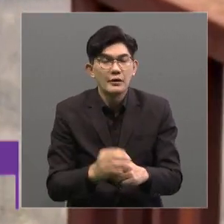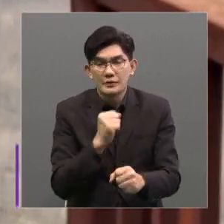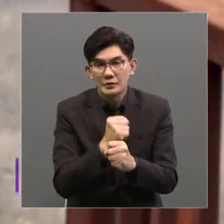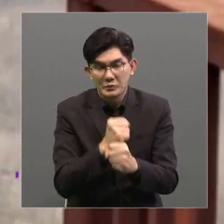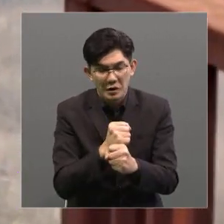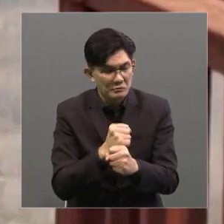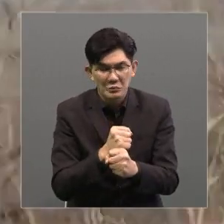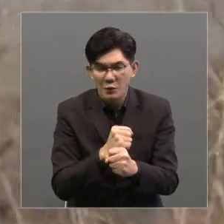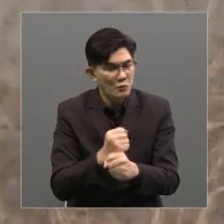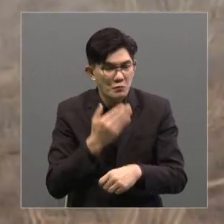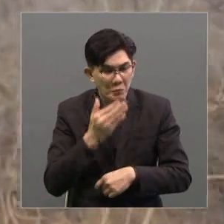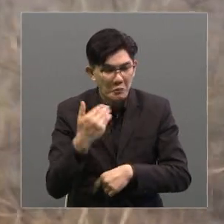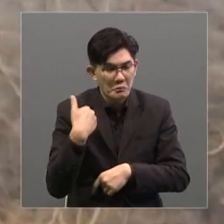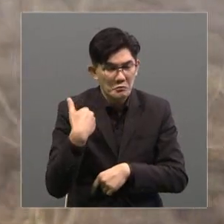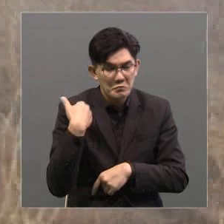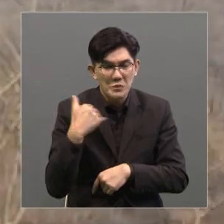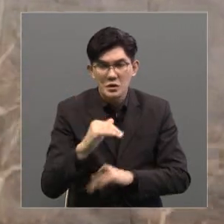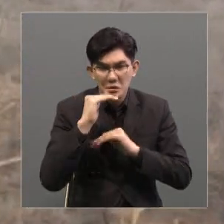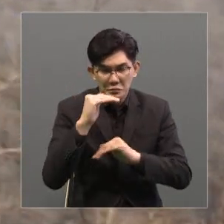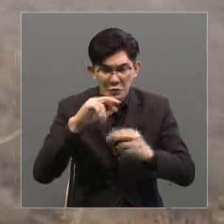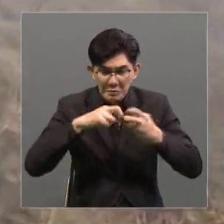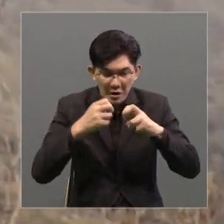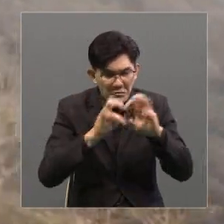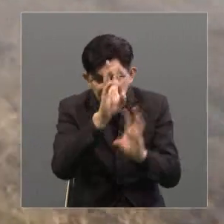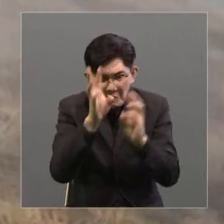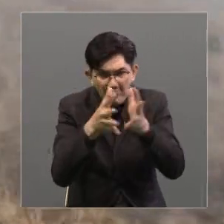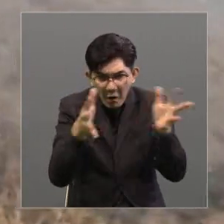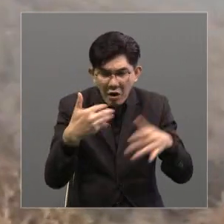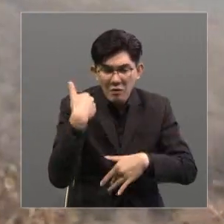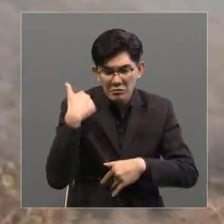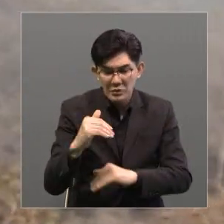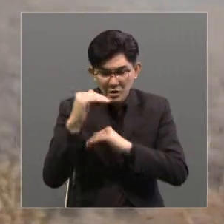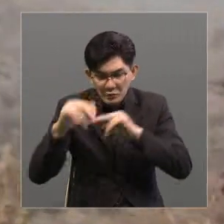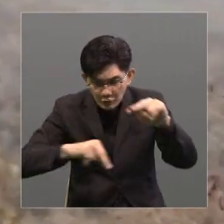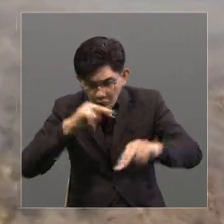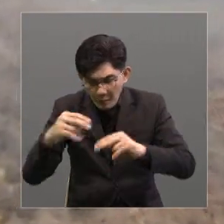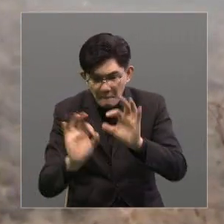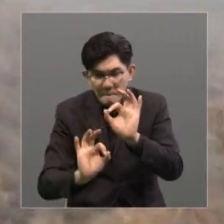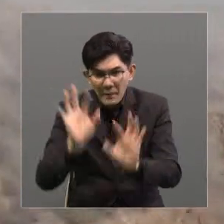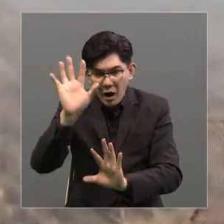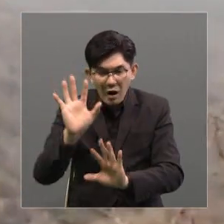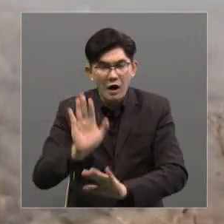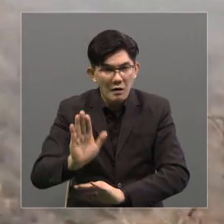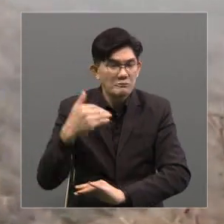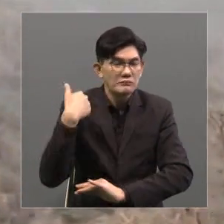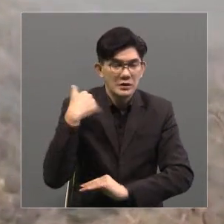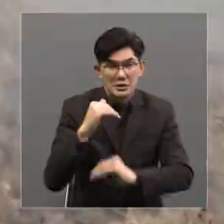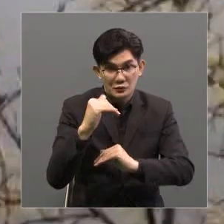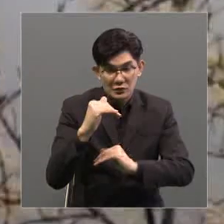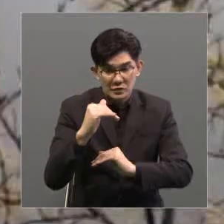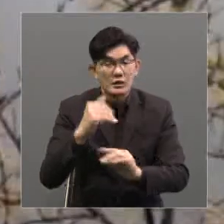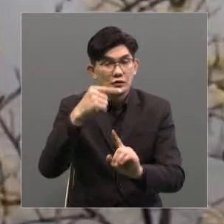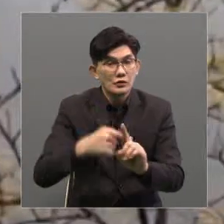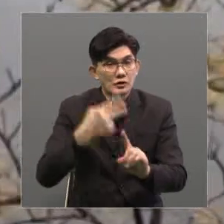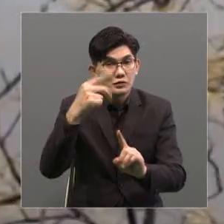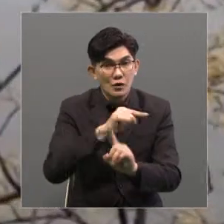ำเนินงานมาโดยตลอดนะฮะโดยมีการกำหนดช่วงวิกฤตหมอกควันแล้วก็กำหนดเขตควบคุมไฟป่าและการเผาในที่โล่งมาตั้งแต่วันที่1กุม